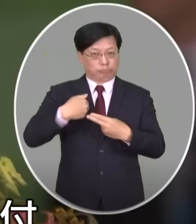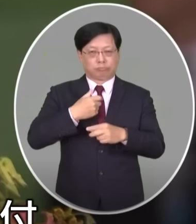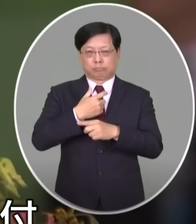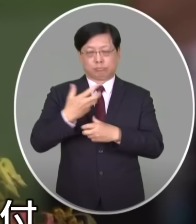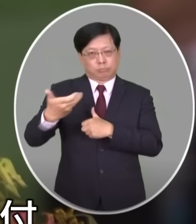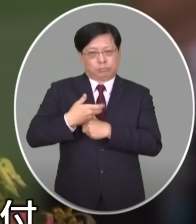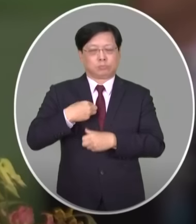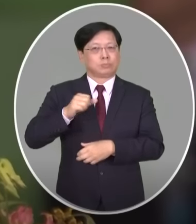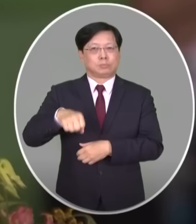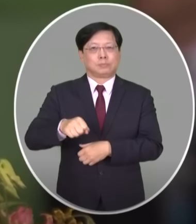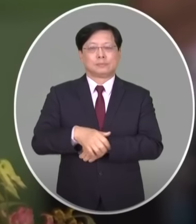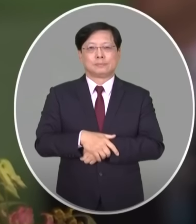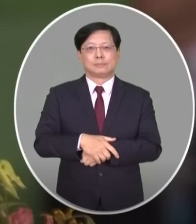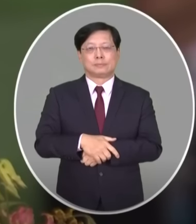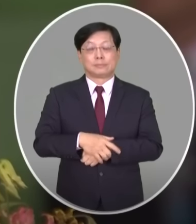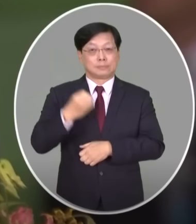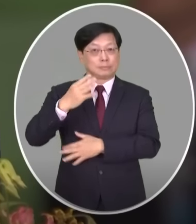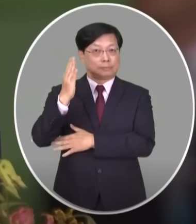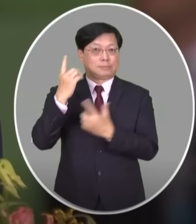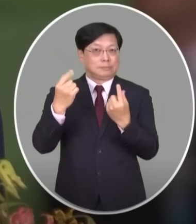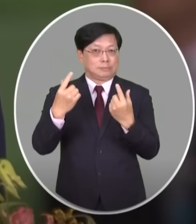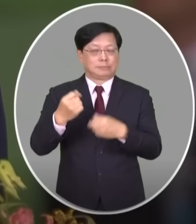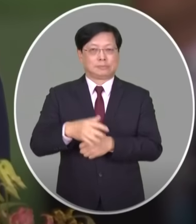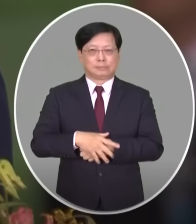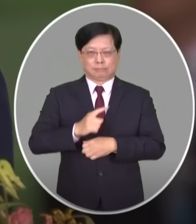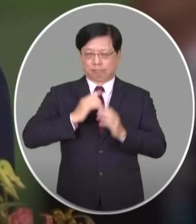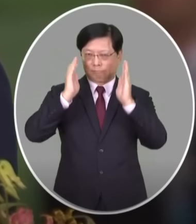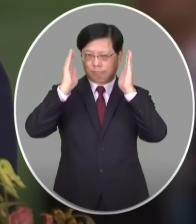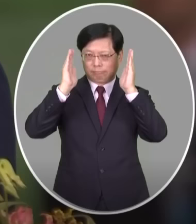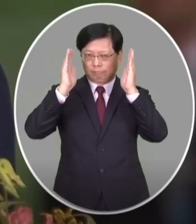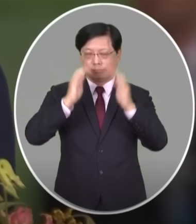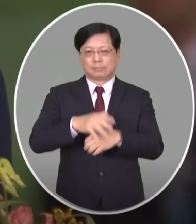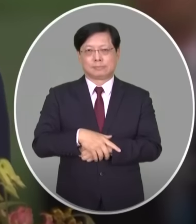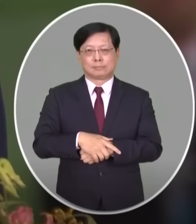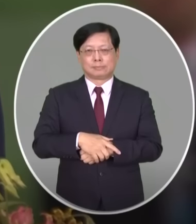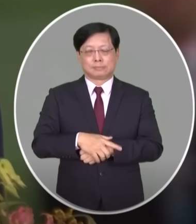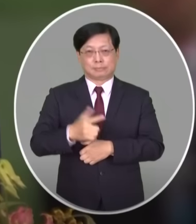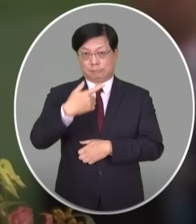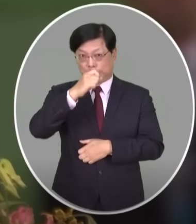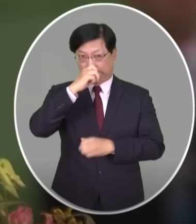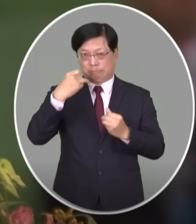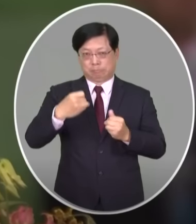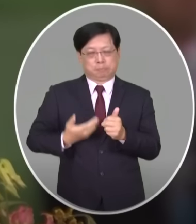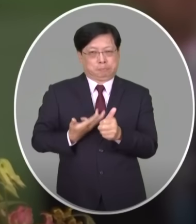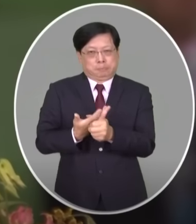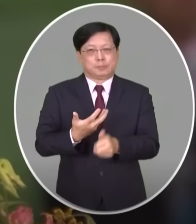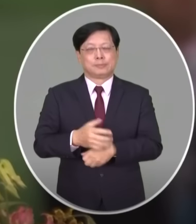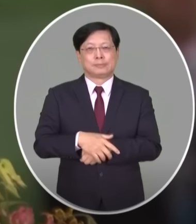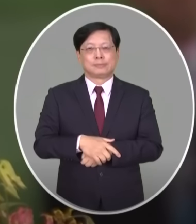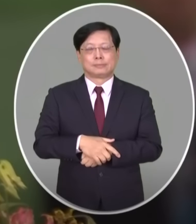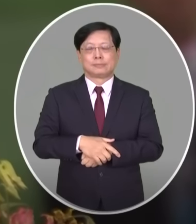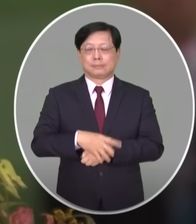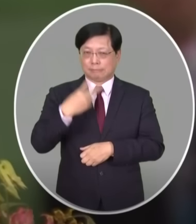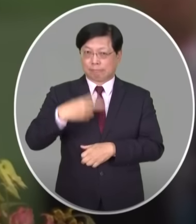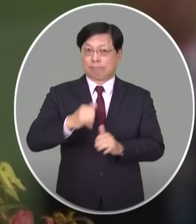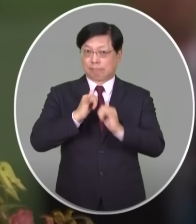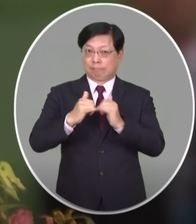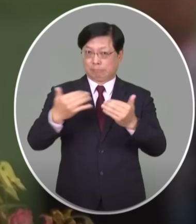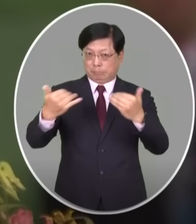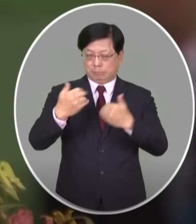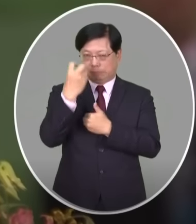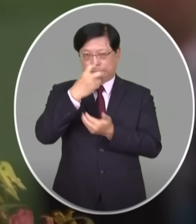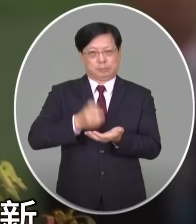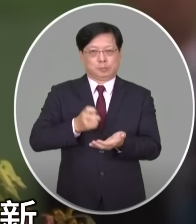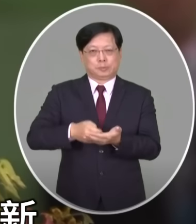付。新政府也将兢兢业业拿出最好的表现来接受全民的检